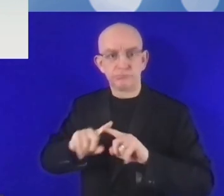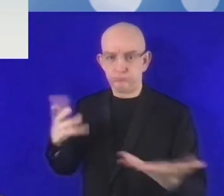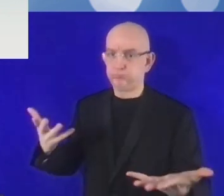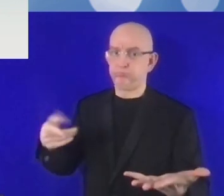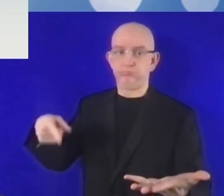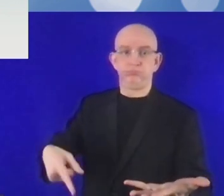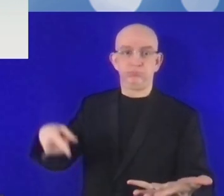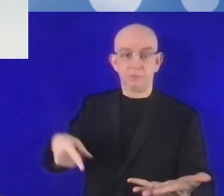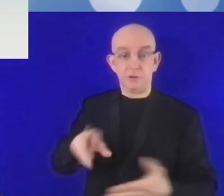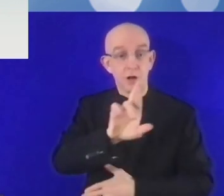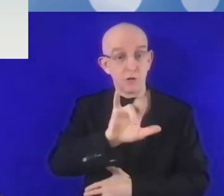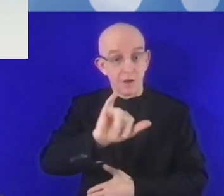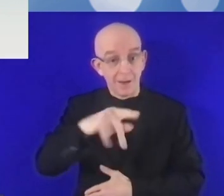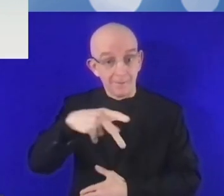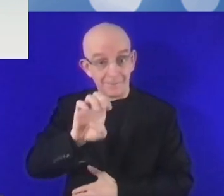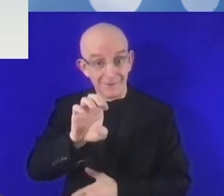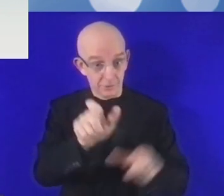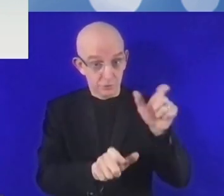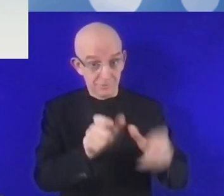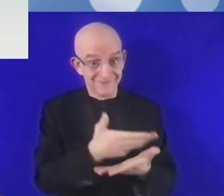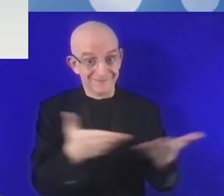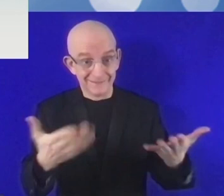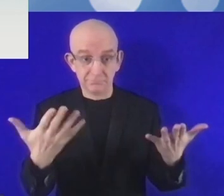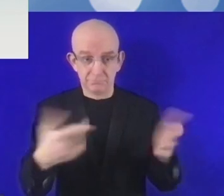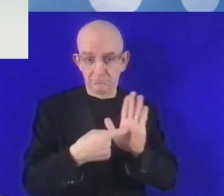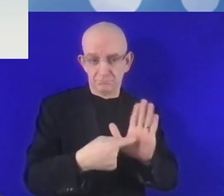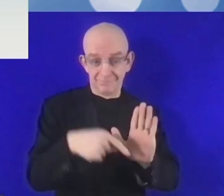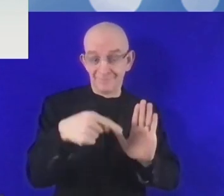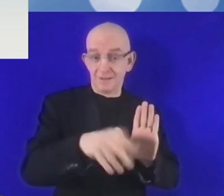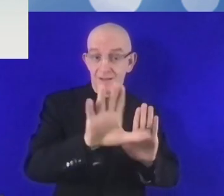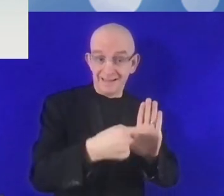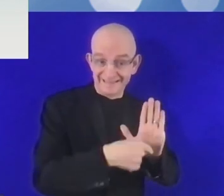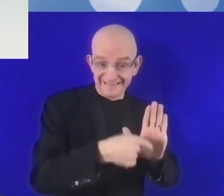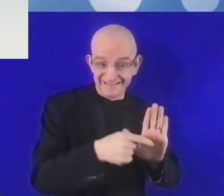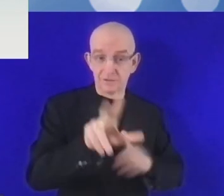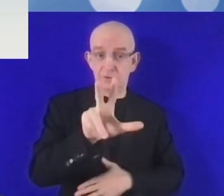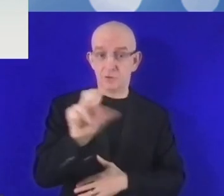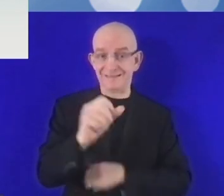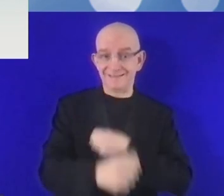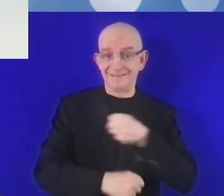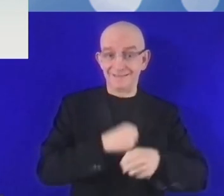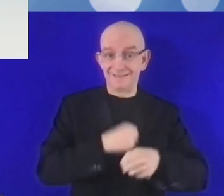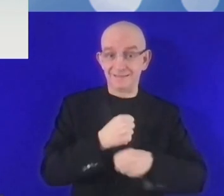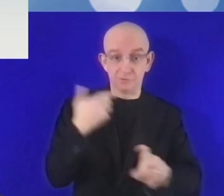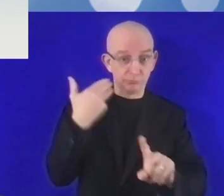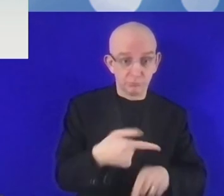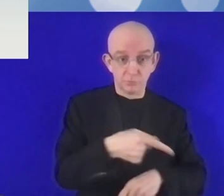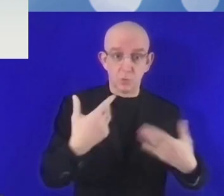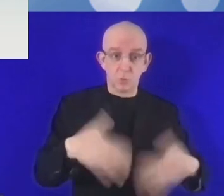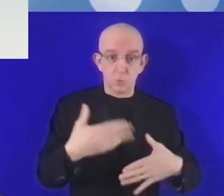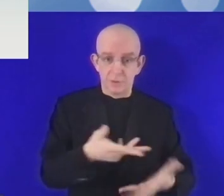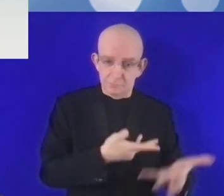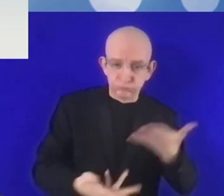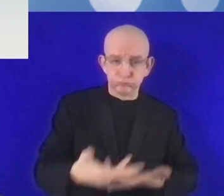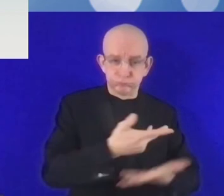我们这个社会的非常重要的一点。这是非常一个必不可少的元